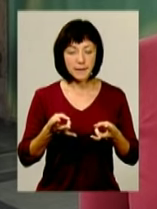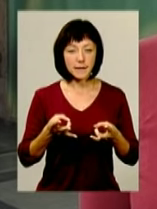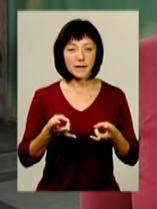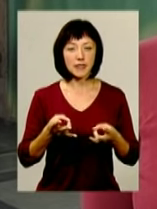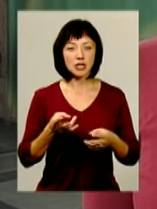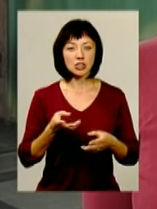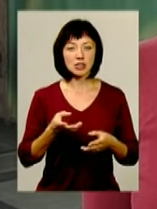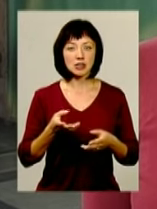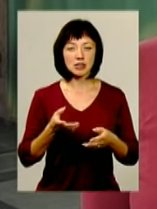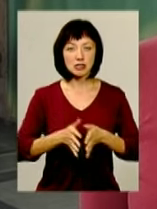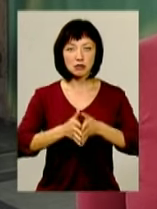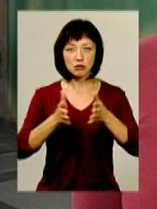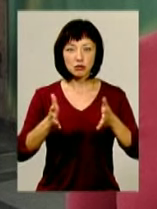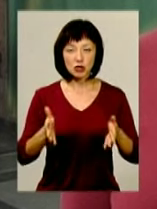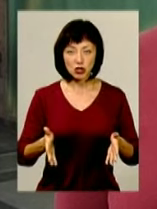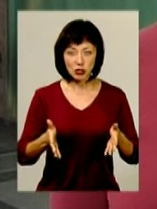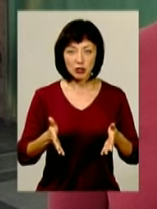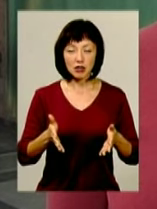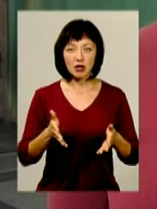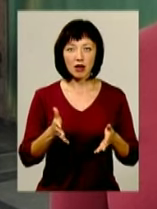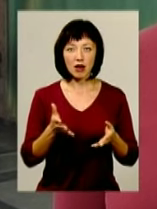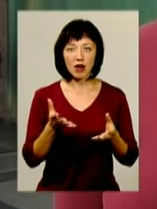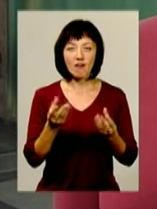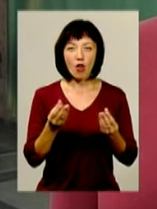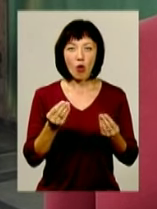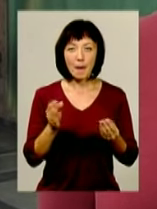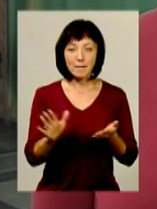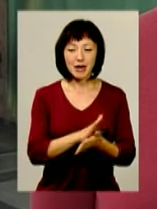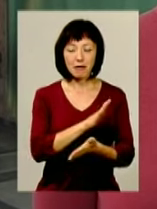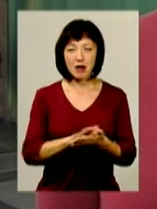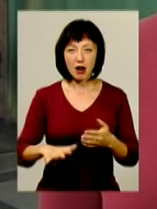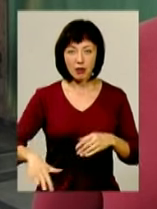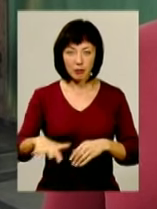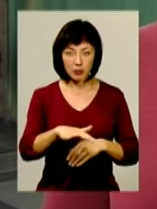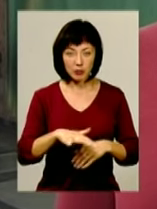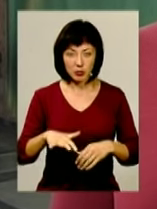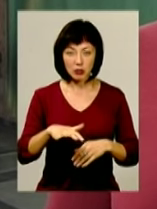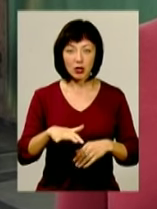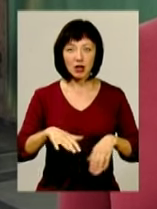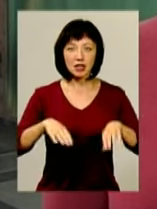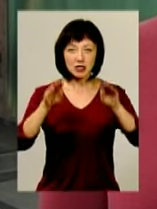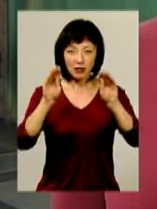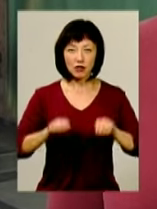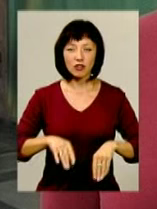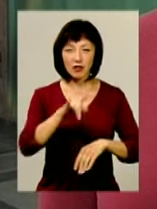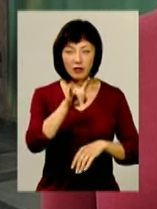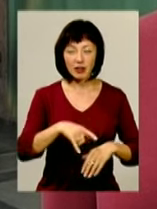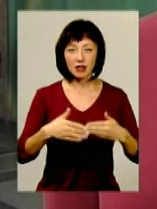збільшити кратність вологоприбирання в приміщеннях, по можливості завішати двірні отвори, віконні